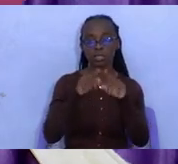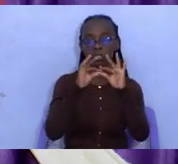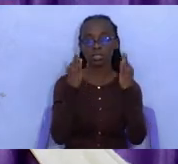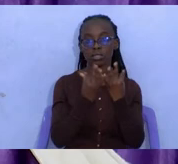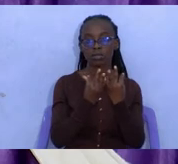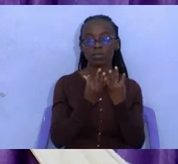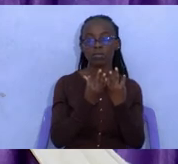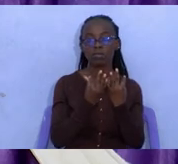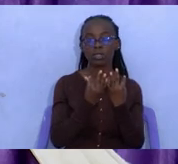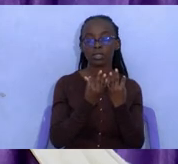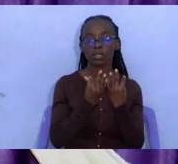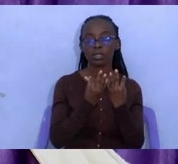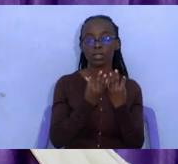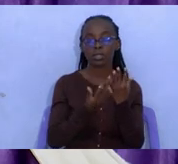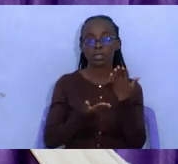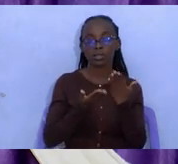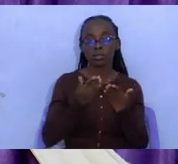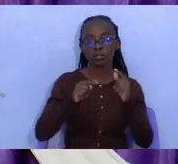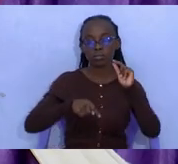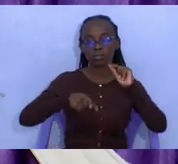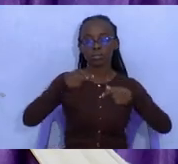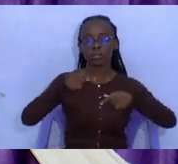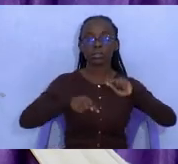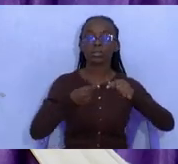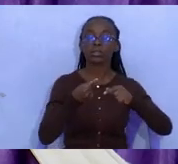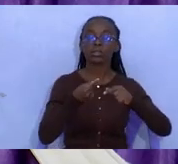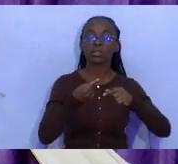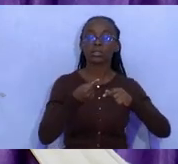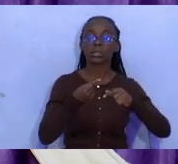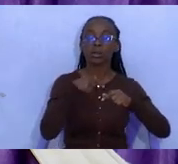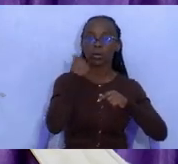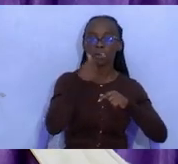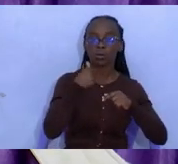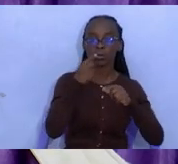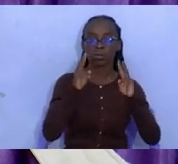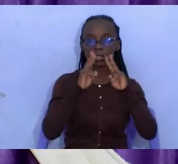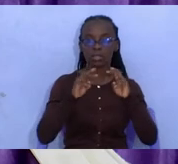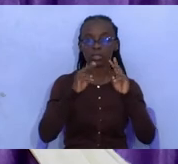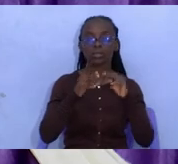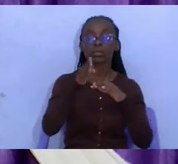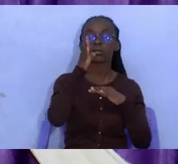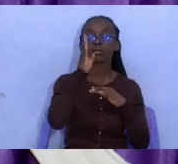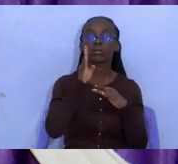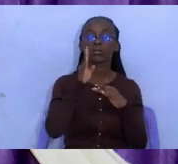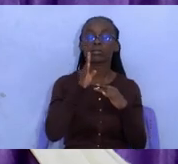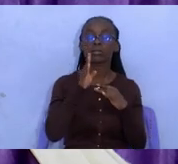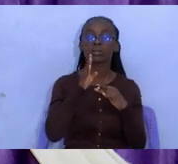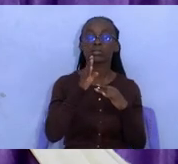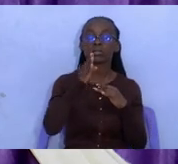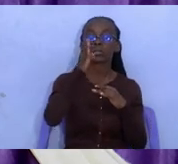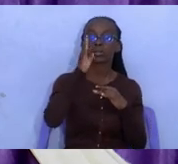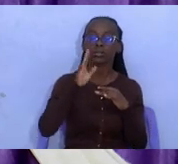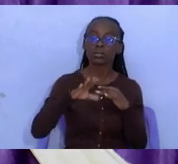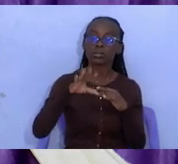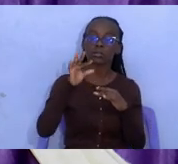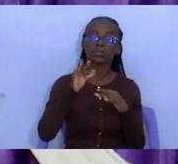yoyote, awe mlemavu ama si mlemavu, atakayejitia nia ya kumtafuta Mungu, Mungu